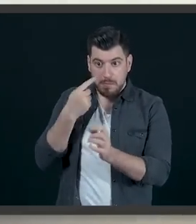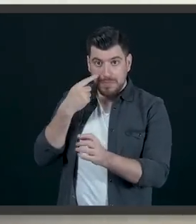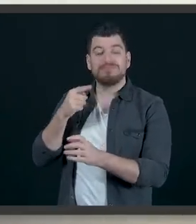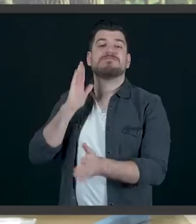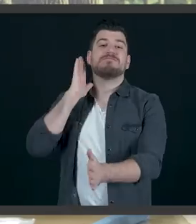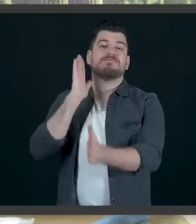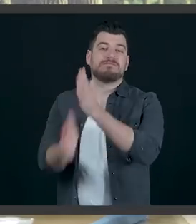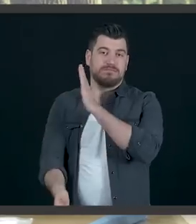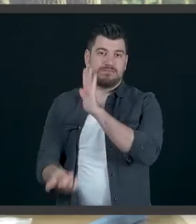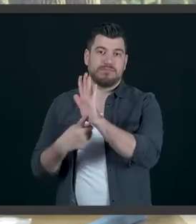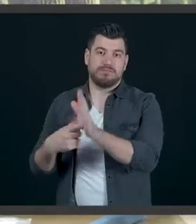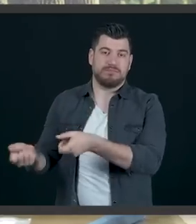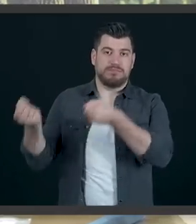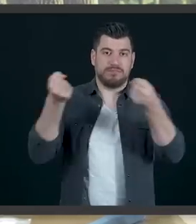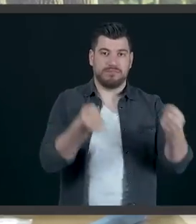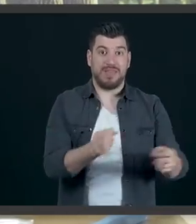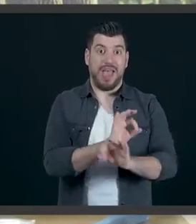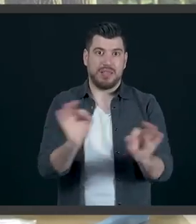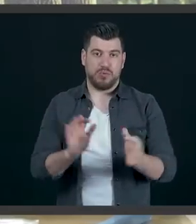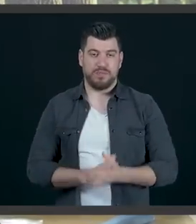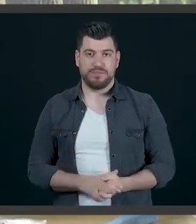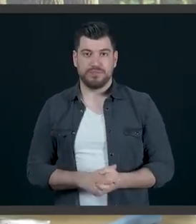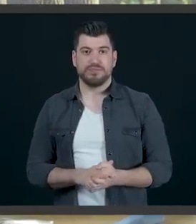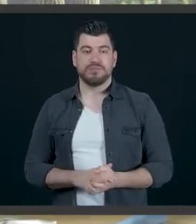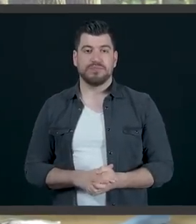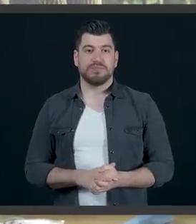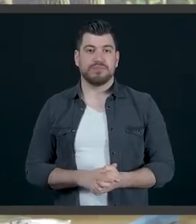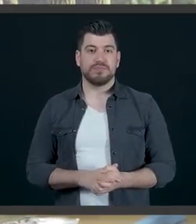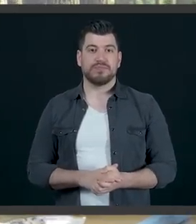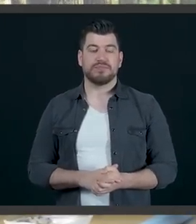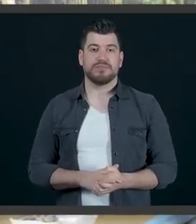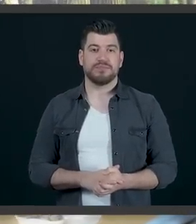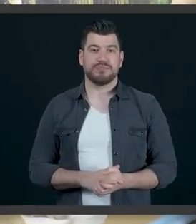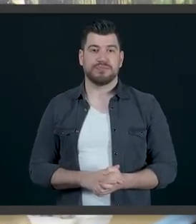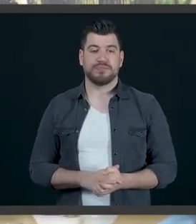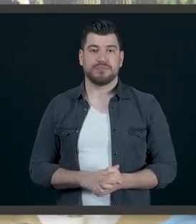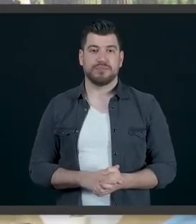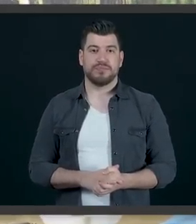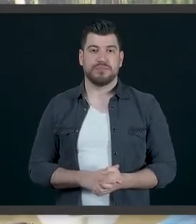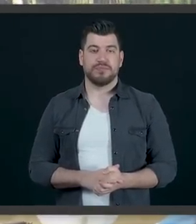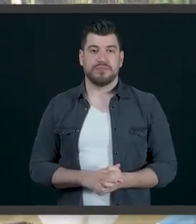όπως εδώ, σημαίνει πως είναι έτοιμη. Λοιπόν, βγάζουμε από τη φωτιά σε αυτό το σημείο και αφήνουμε στην άκρη.